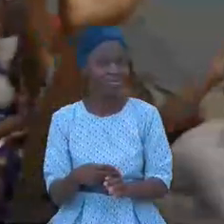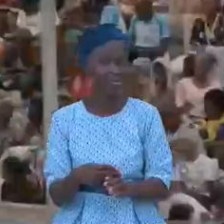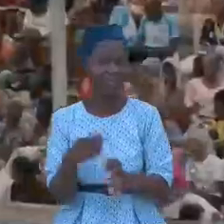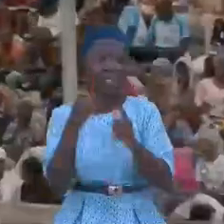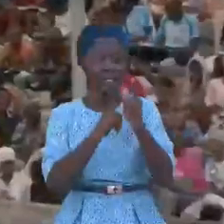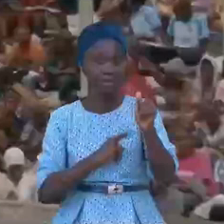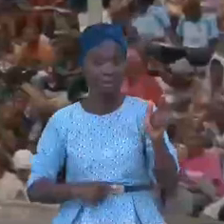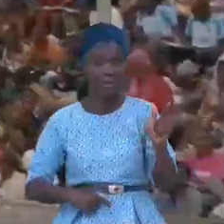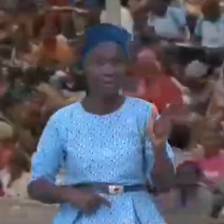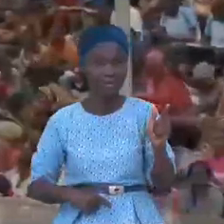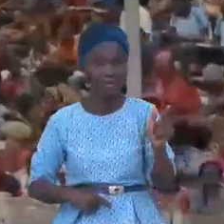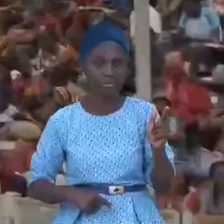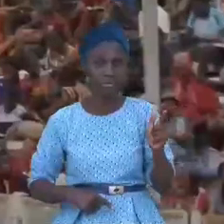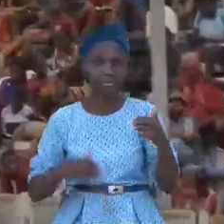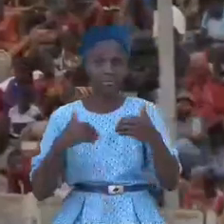Le Seigneur